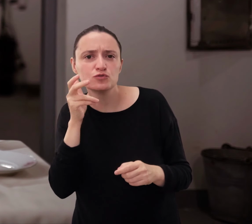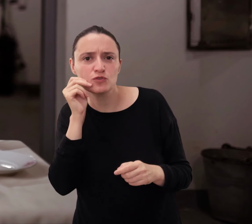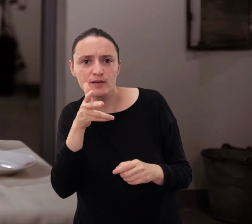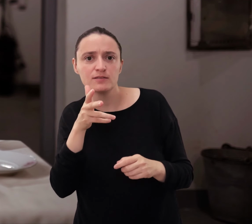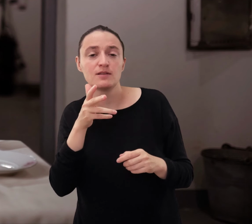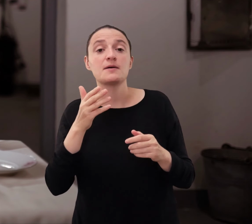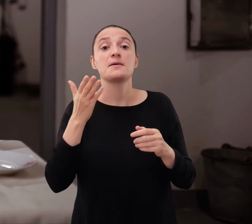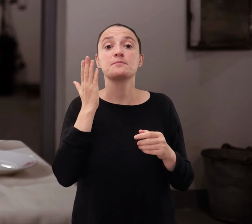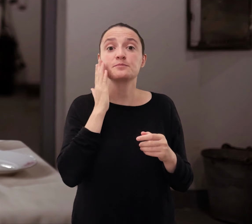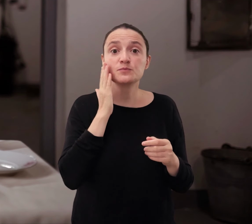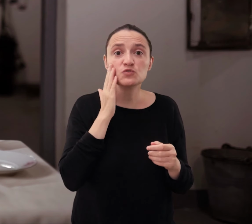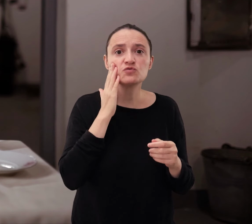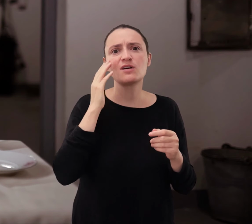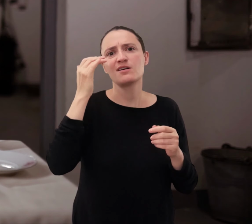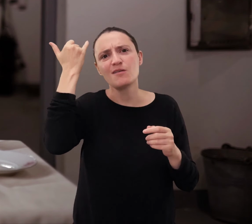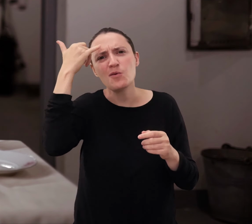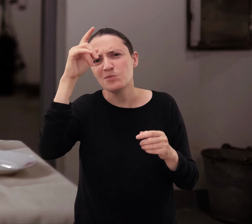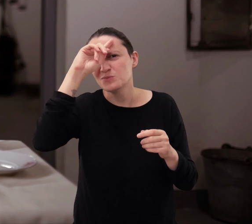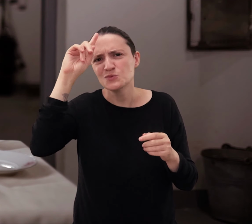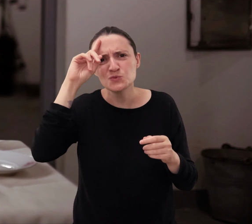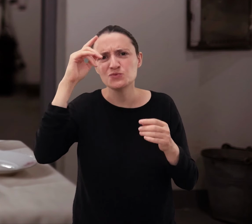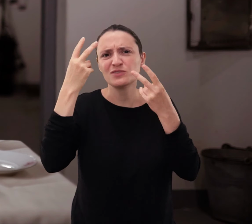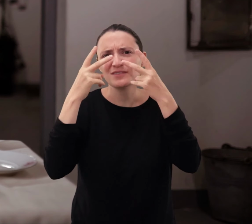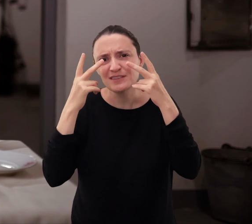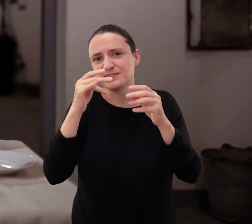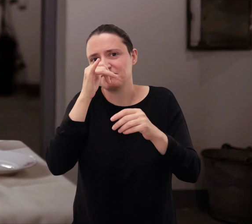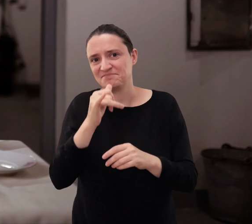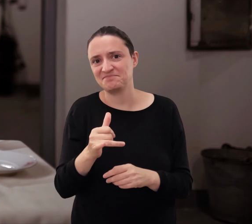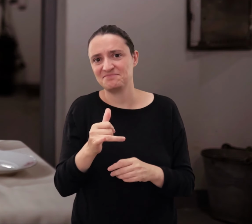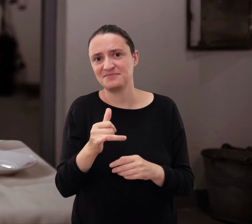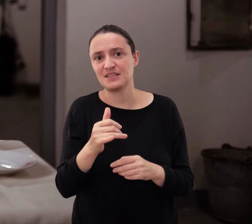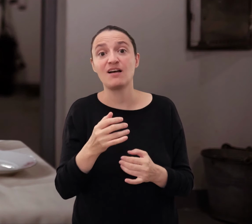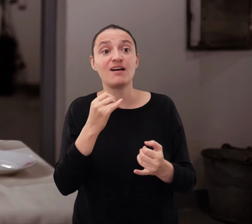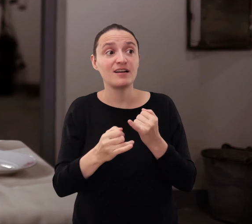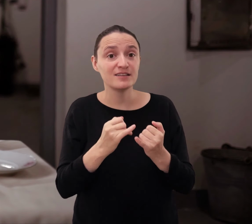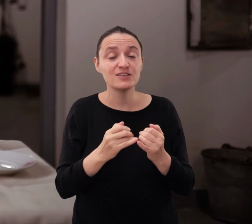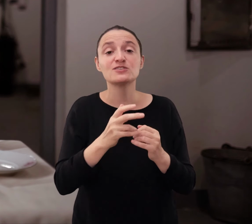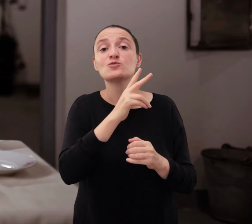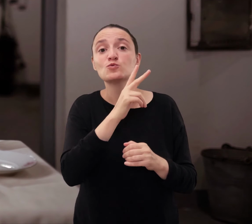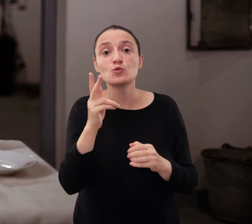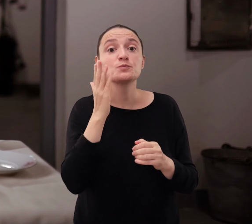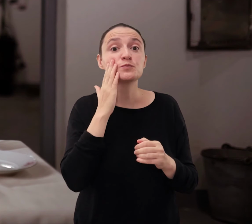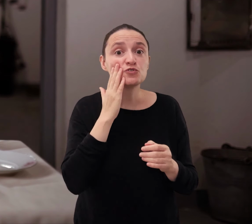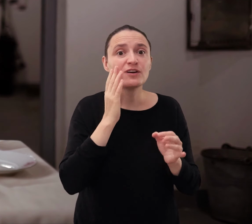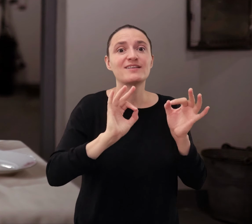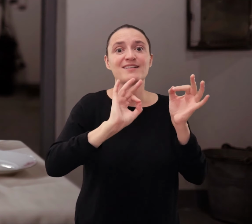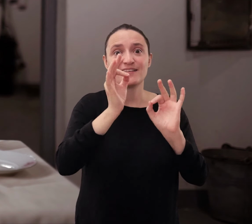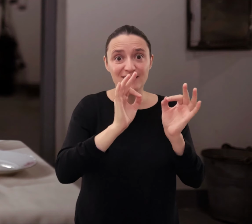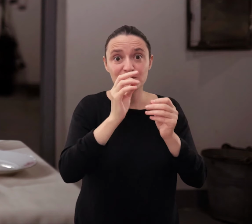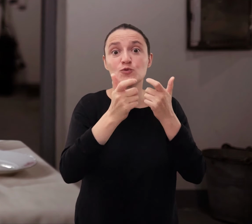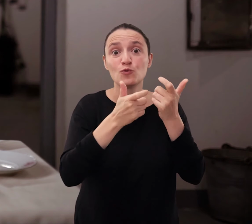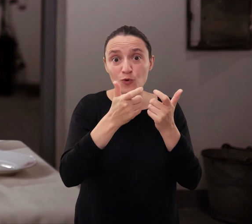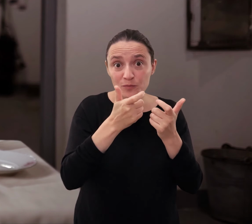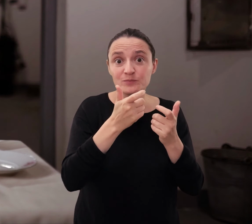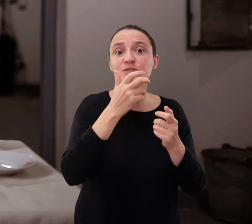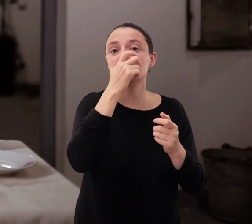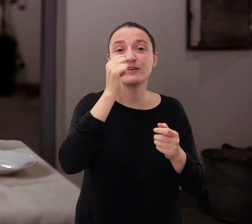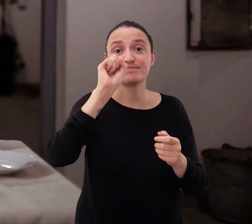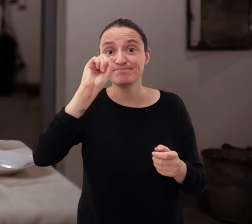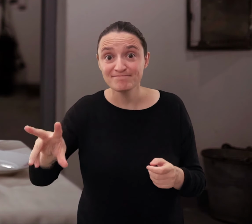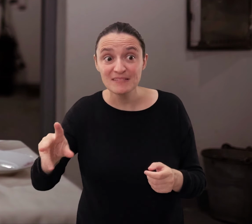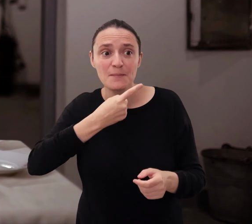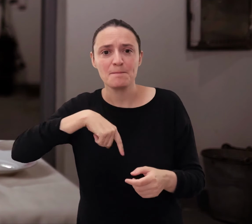momencie modernizacji tych mieszkań my zbieramy to, co idzie na śmietnik i